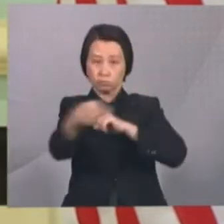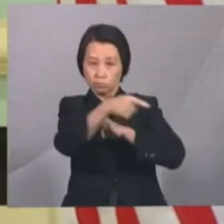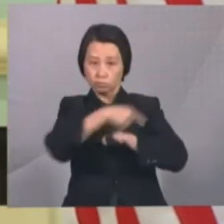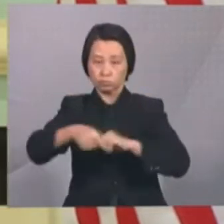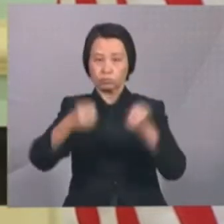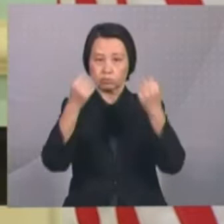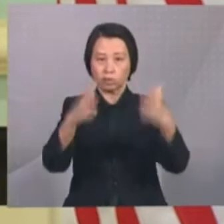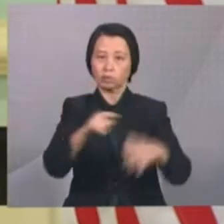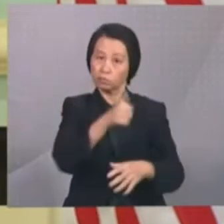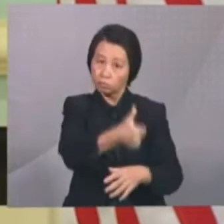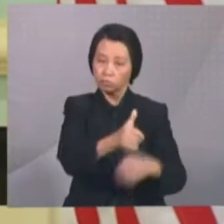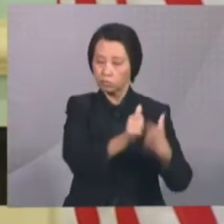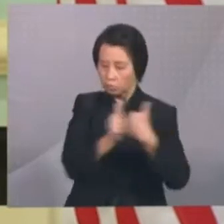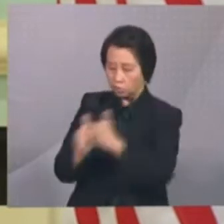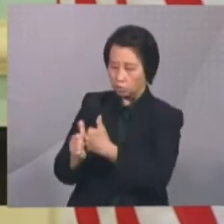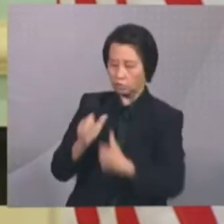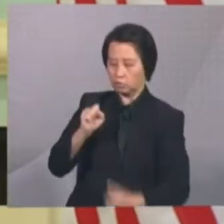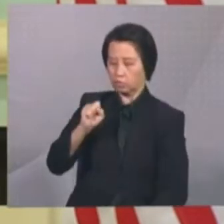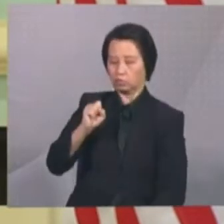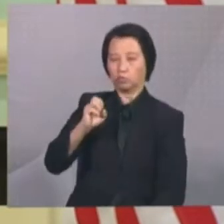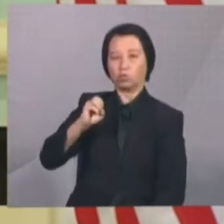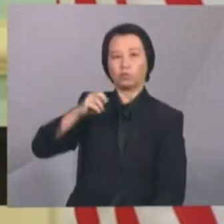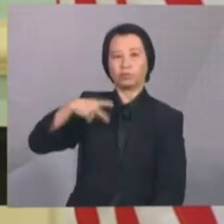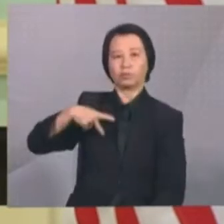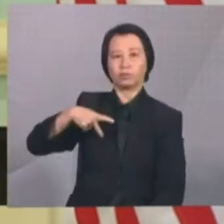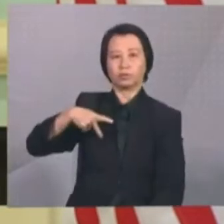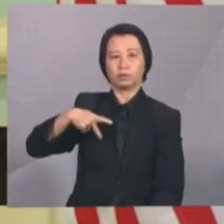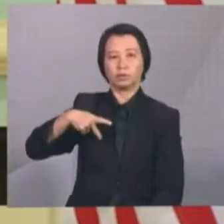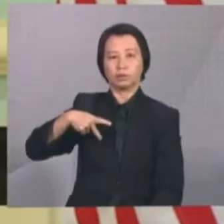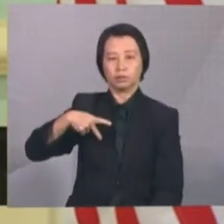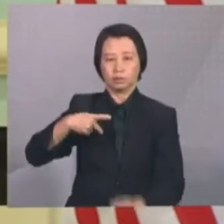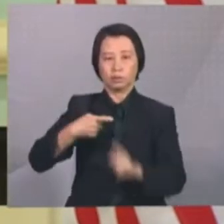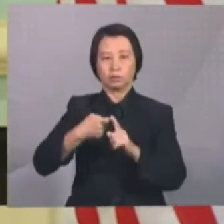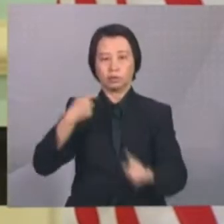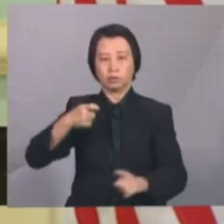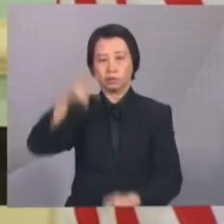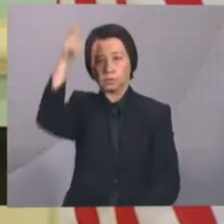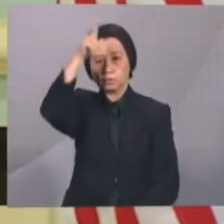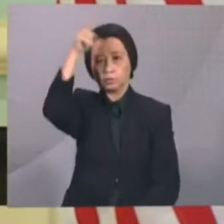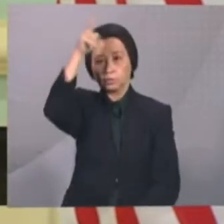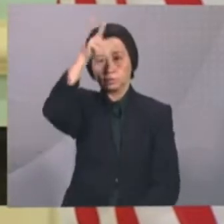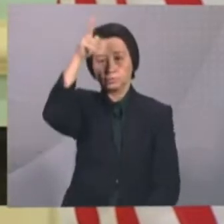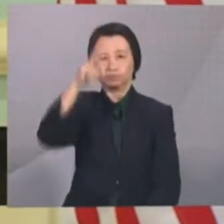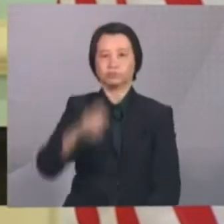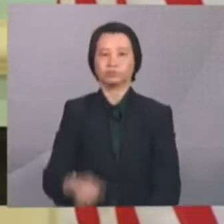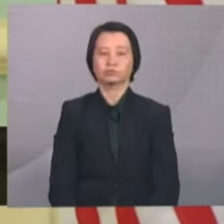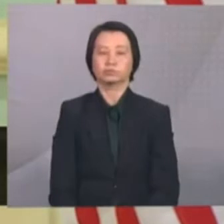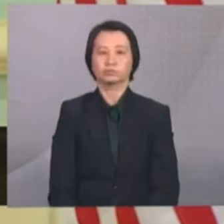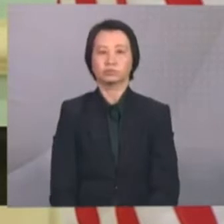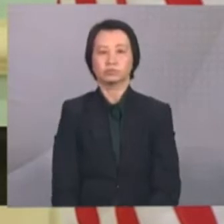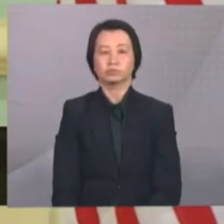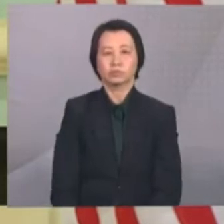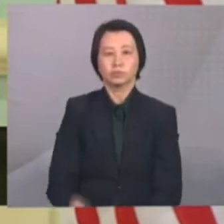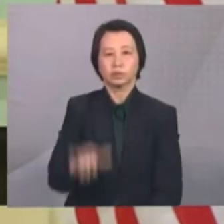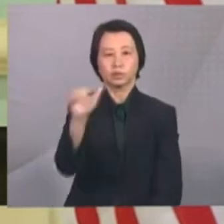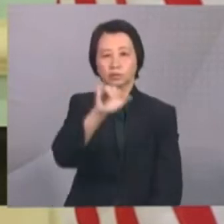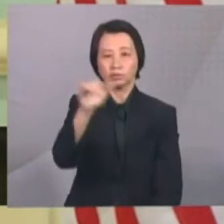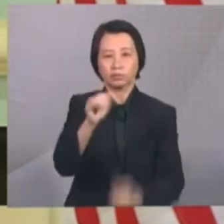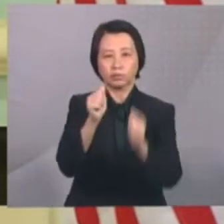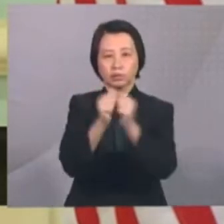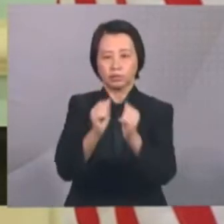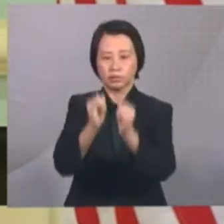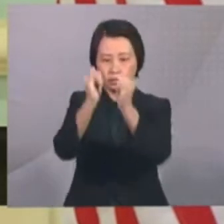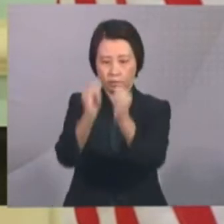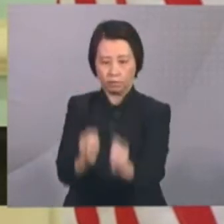bajakannya mematuhi KSOP yang dikeluarkan oleh kerajaan Begitu juga dengan individu